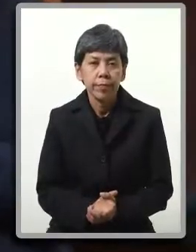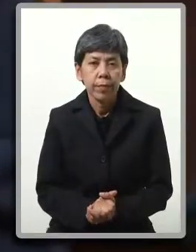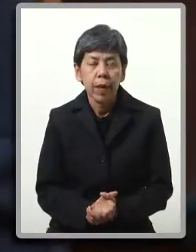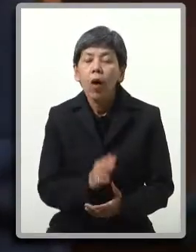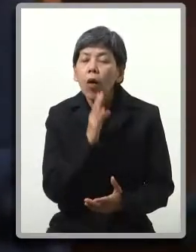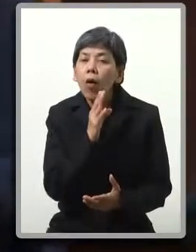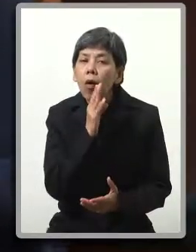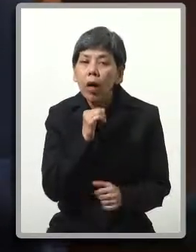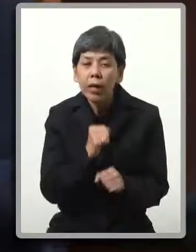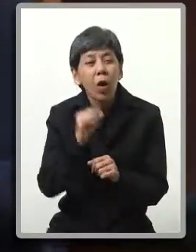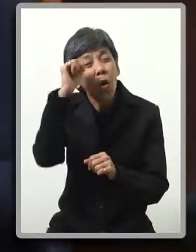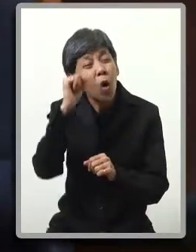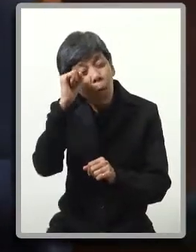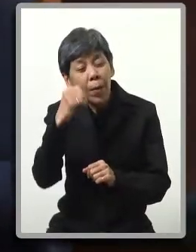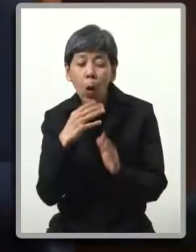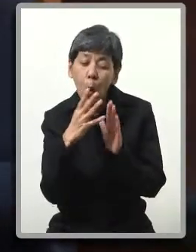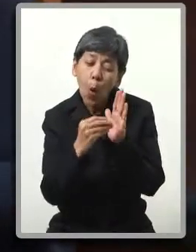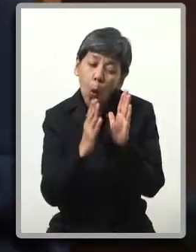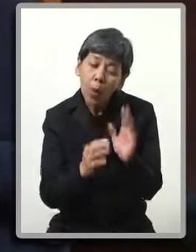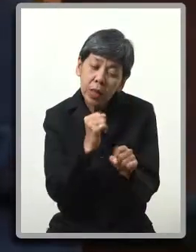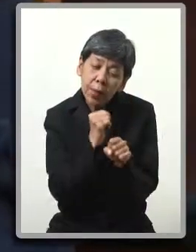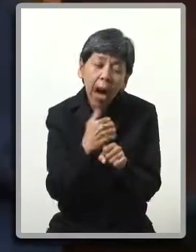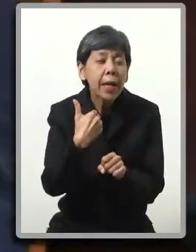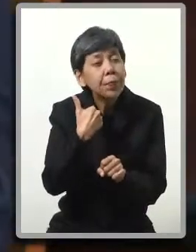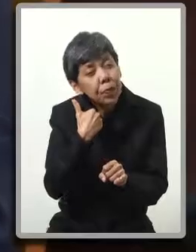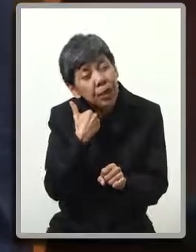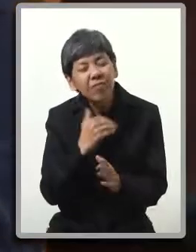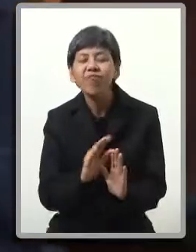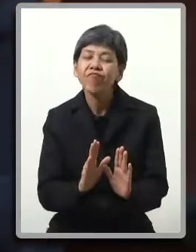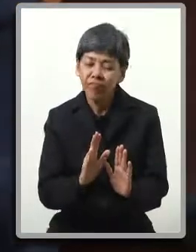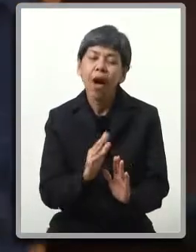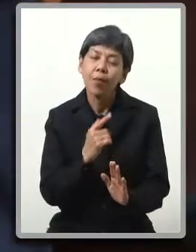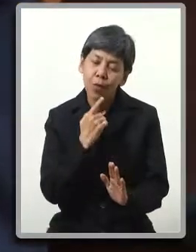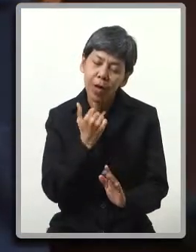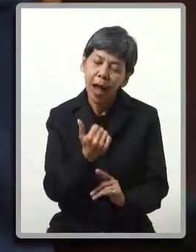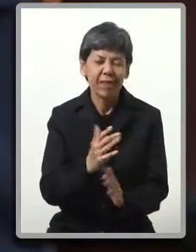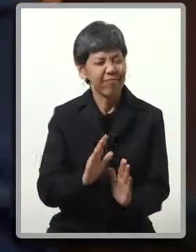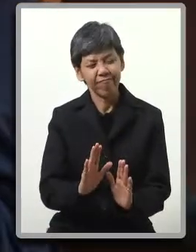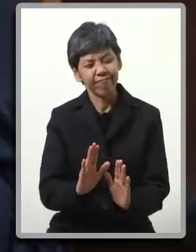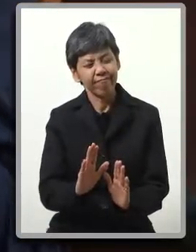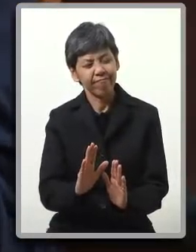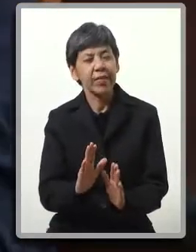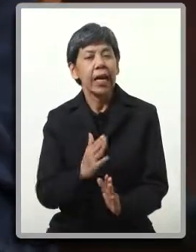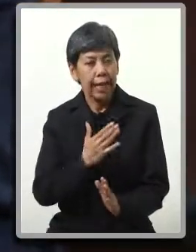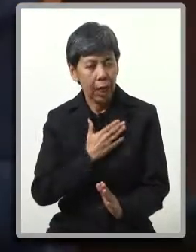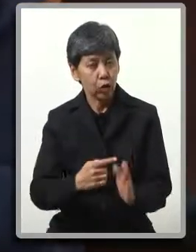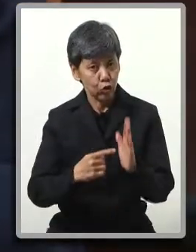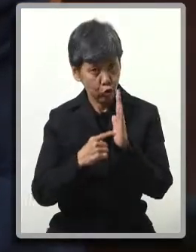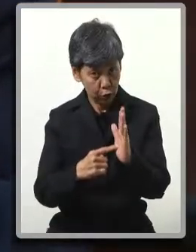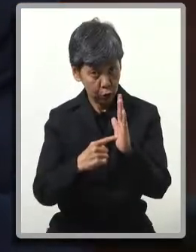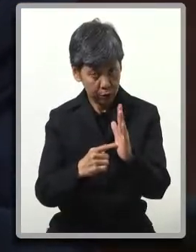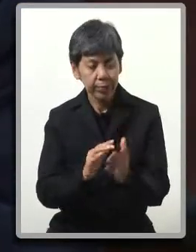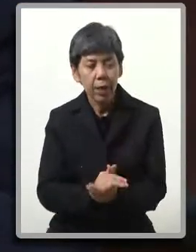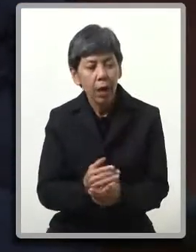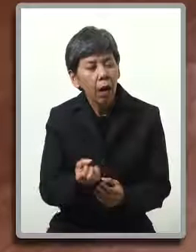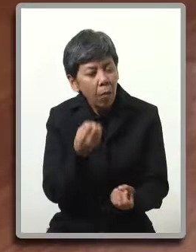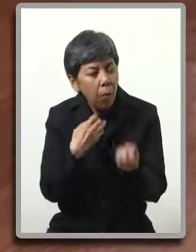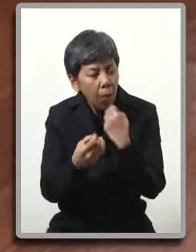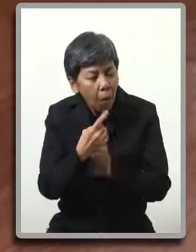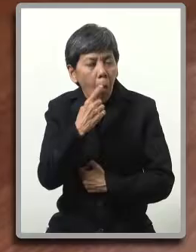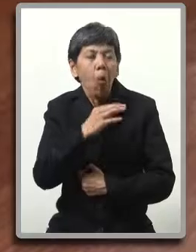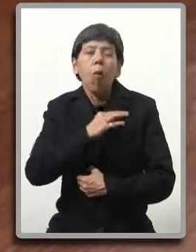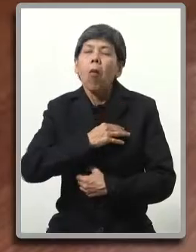างนี้ดีกว่าถ้าจะไปบอกว่าขอสมกมีการอบรมพนักงานมีไอ้นั่นไอ้นี่อะไรผมก็พูดได ้ แต่ผมเอาอย่างนี้ดีกว่าผมเอาตัวอย่างหนึ่ง